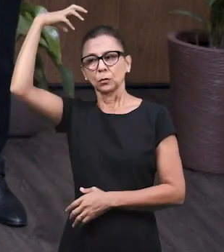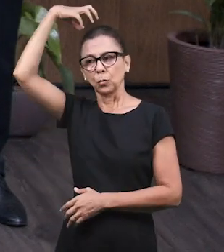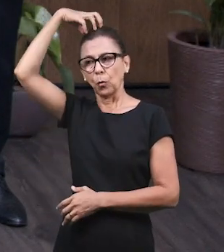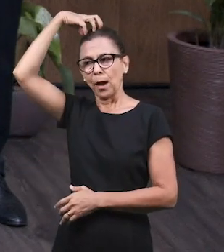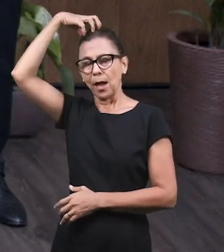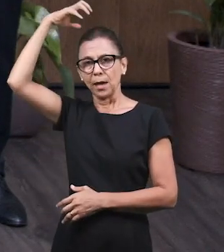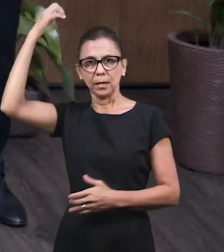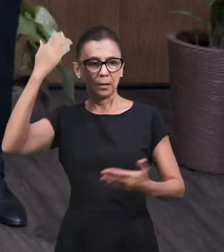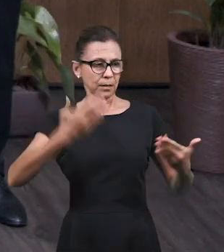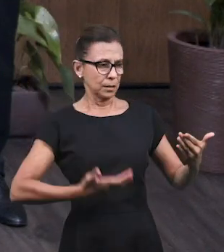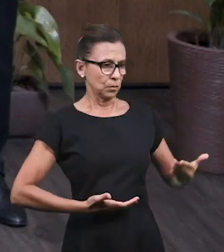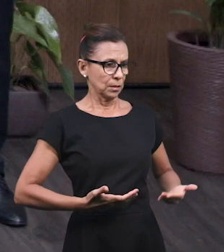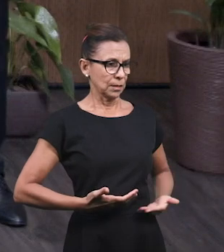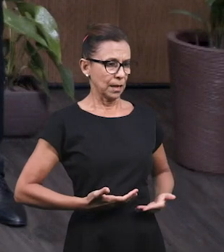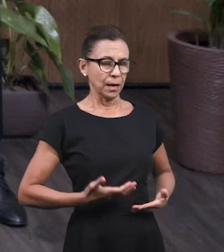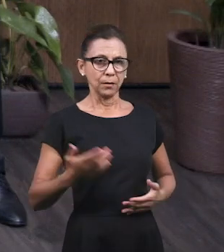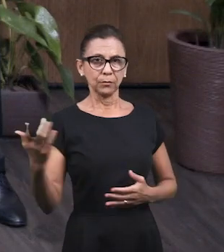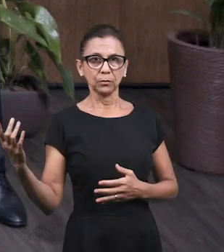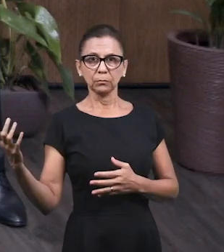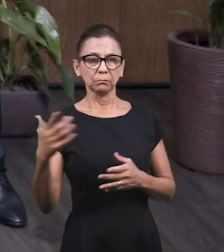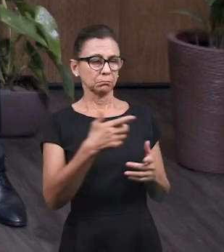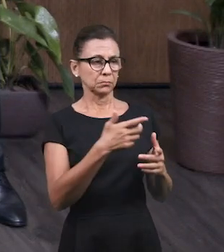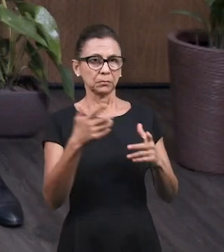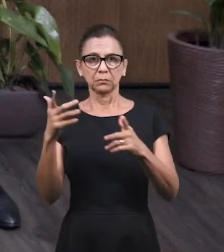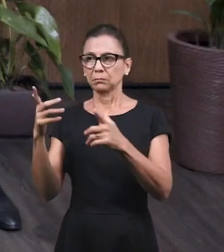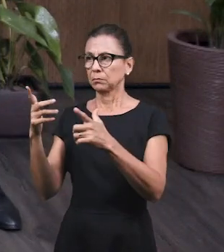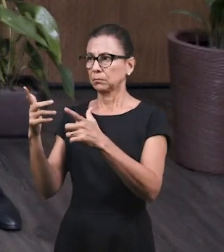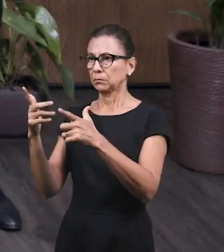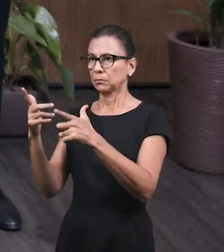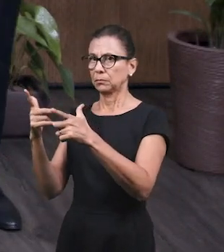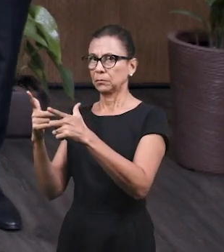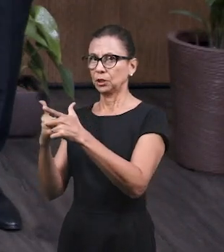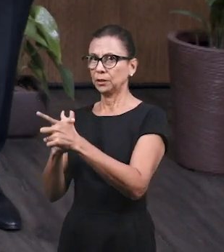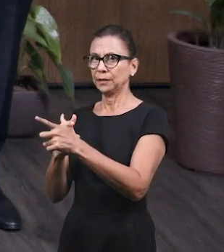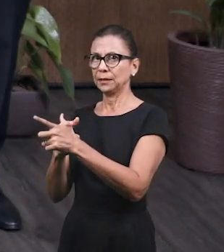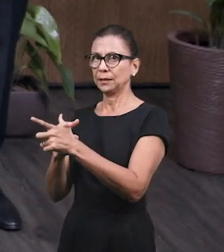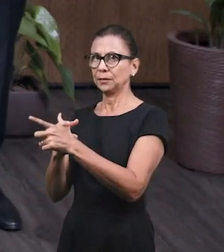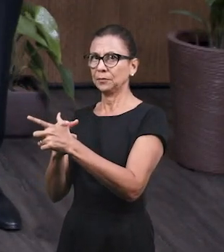donc le Seigneur Jésus continue, mais maintenant,